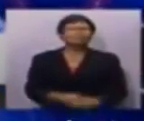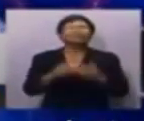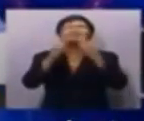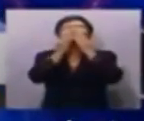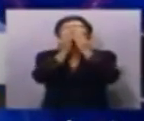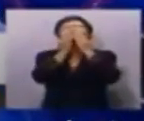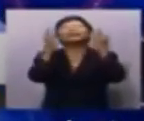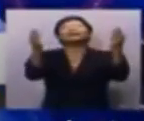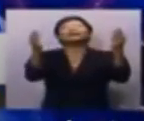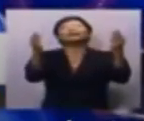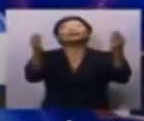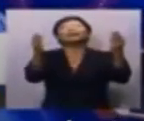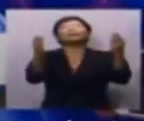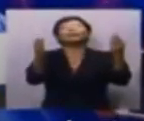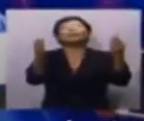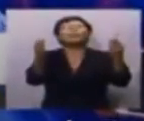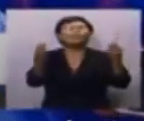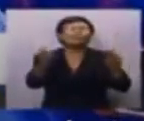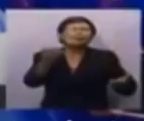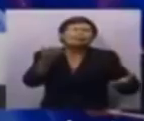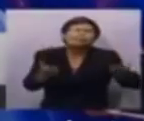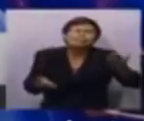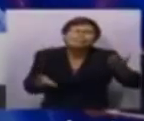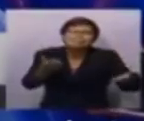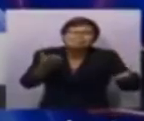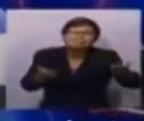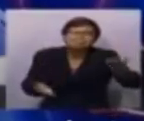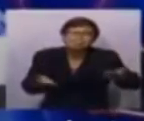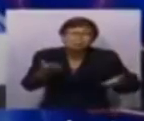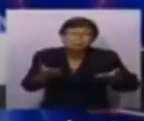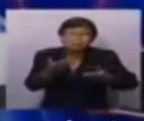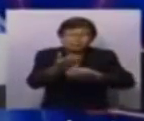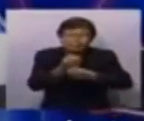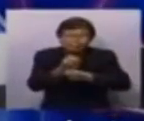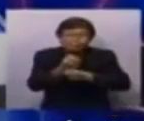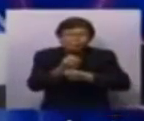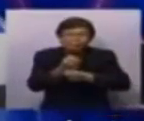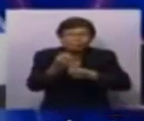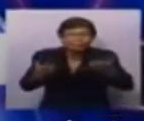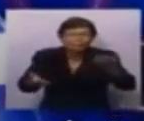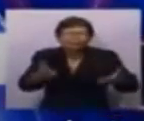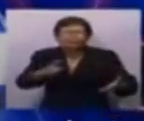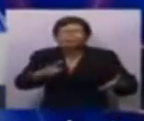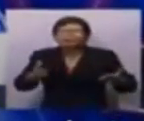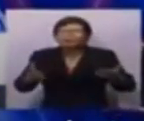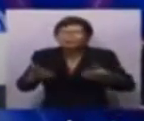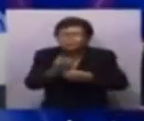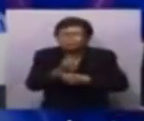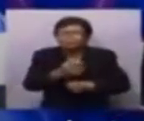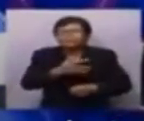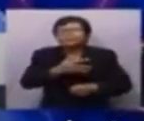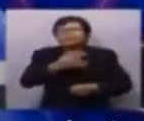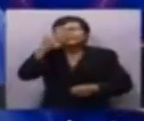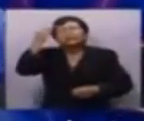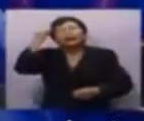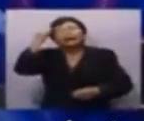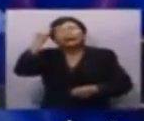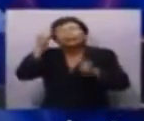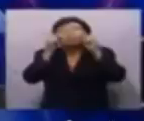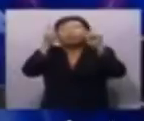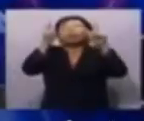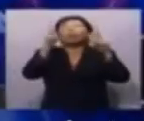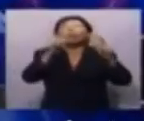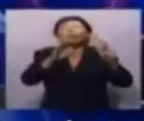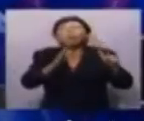Syukurlah bila tak jadi bertanding itu kerana barangkali mereka dapat dia punya senses balik. Mereka sedar